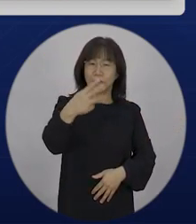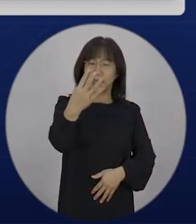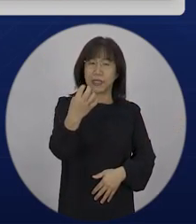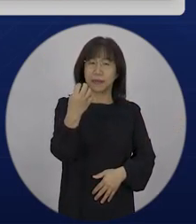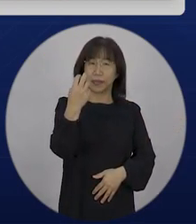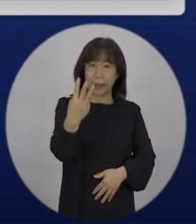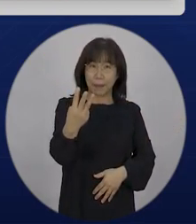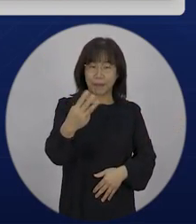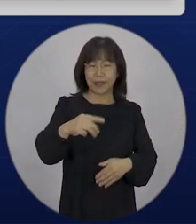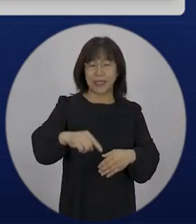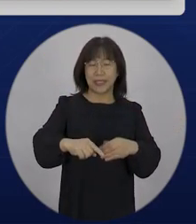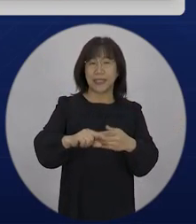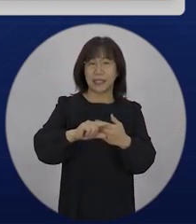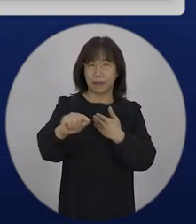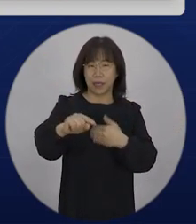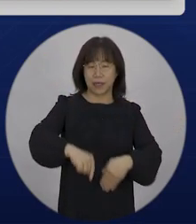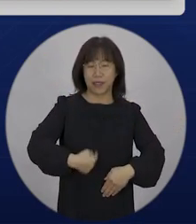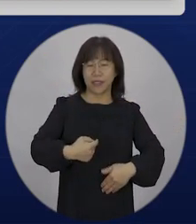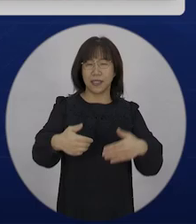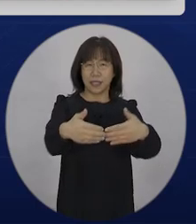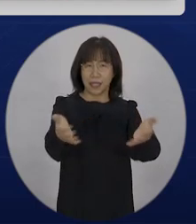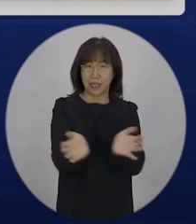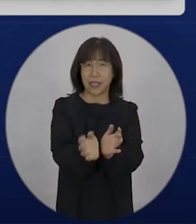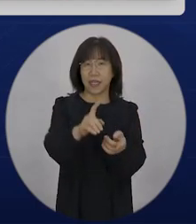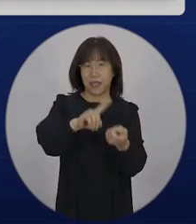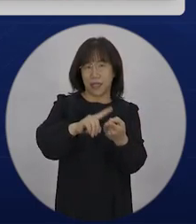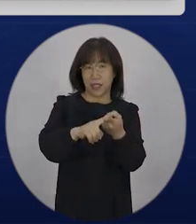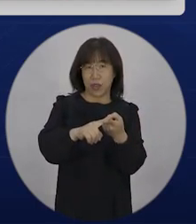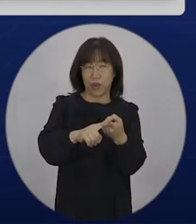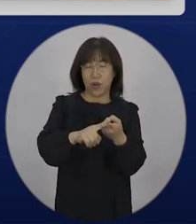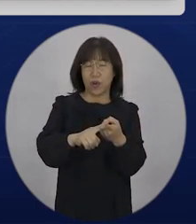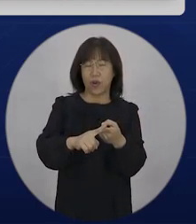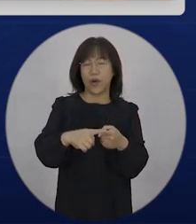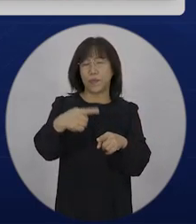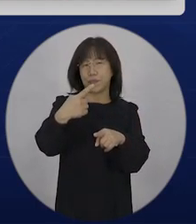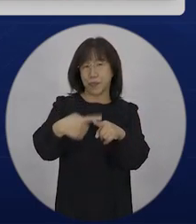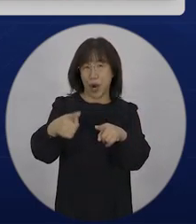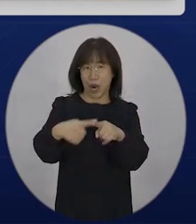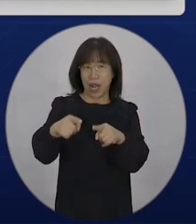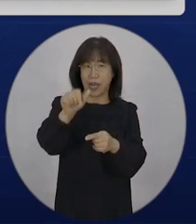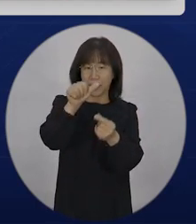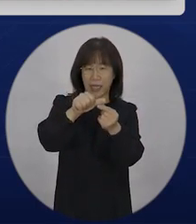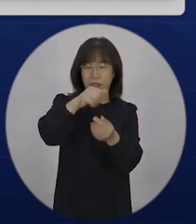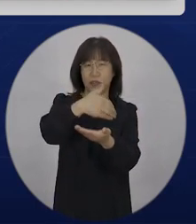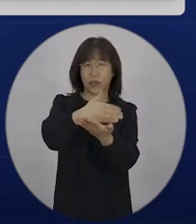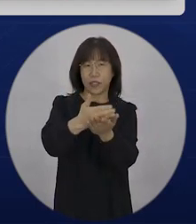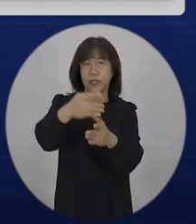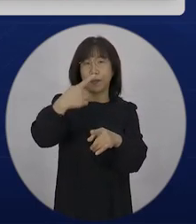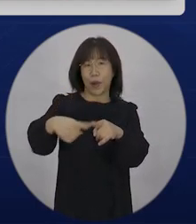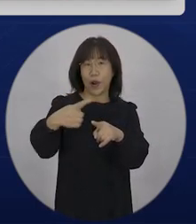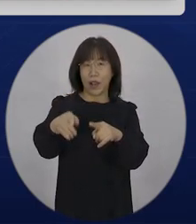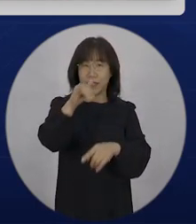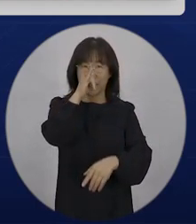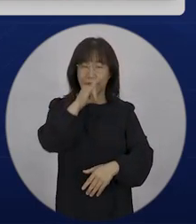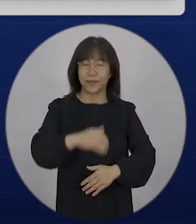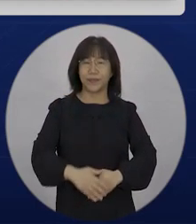지방자치단체를 대상으로 기관 자율 역신 참여 협력 등 5개 항목에 대해 평가하고 있는데요